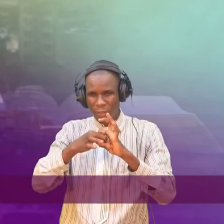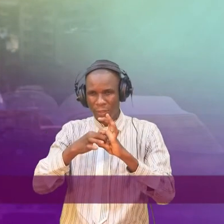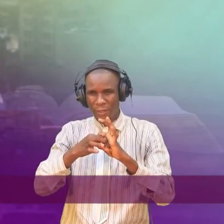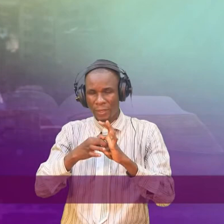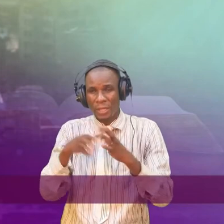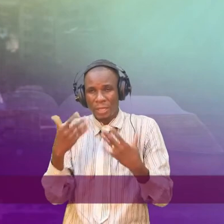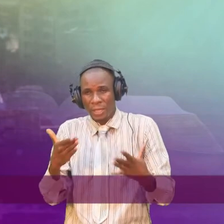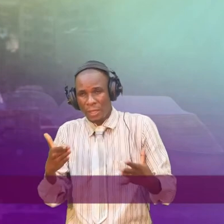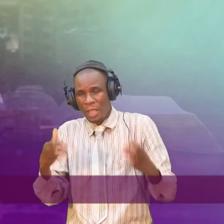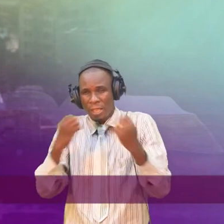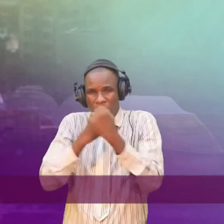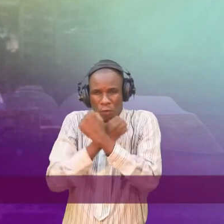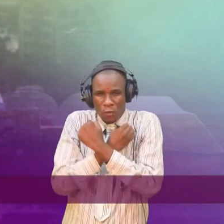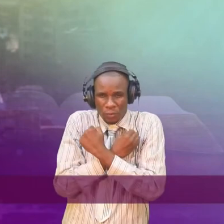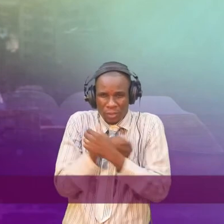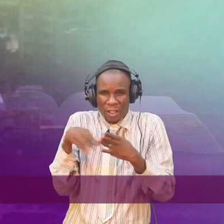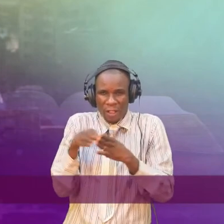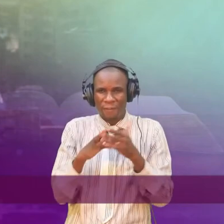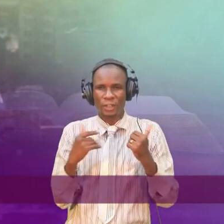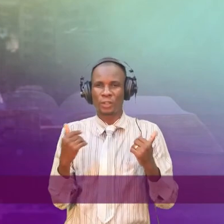Le péché nous rend sale. Dhambi